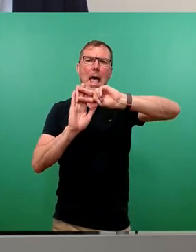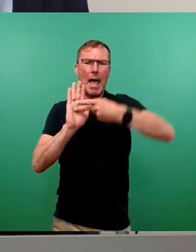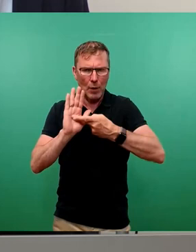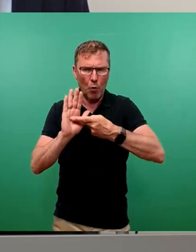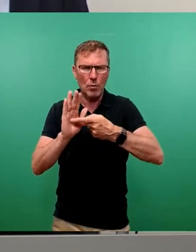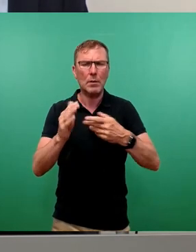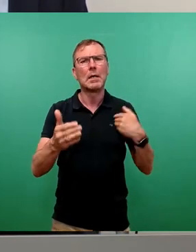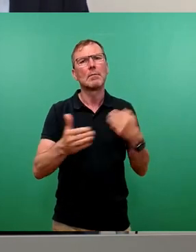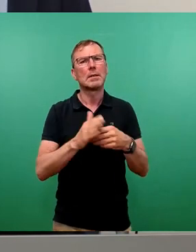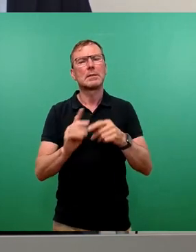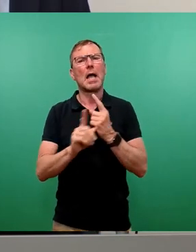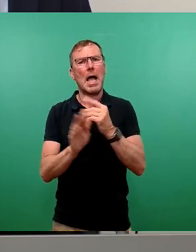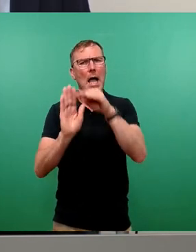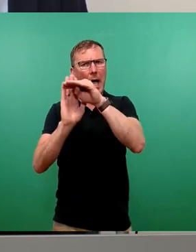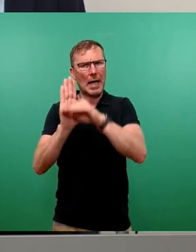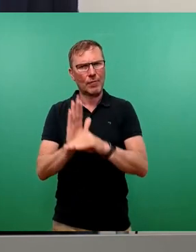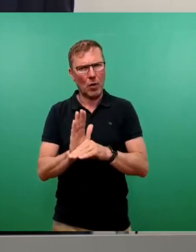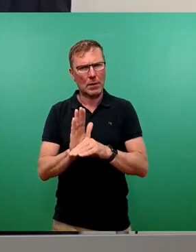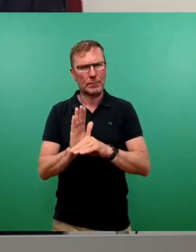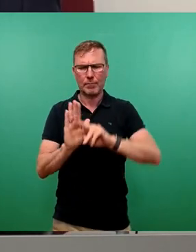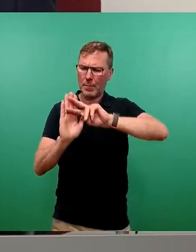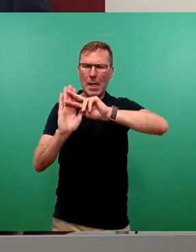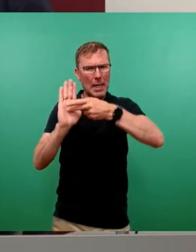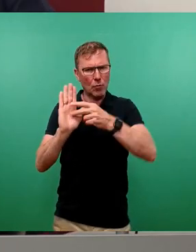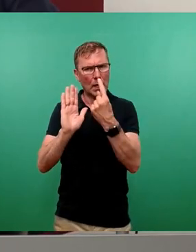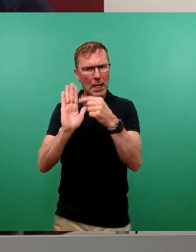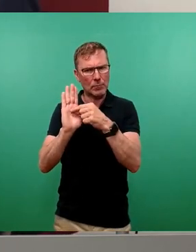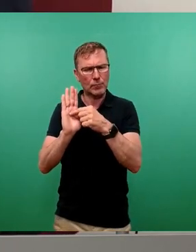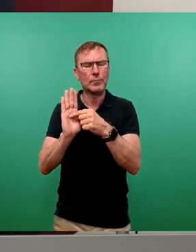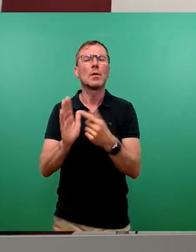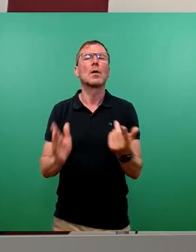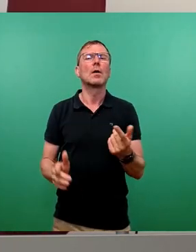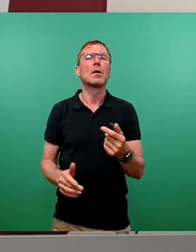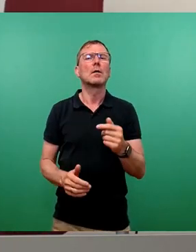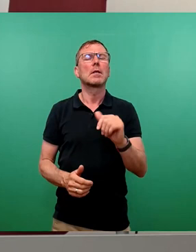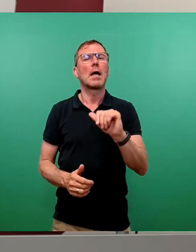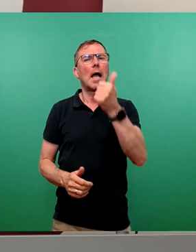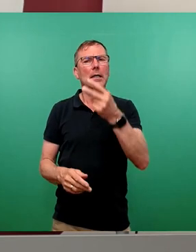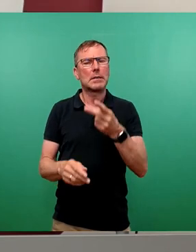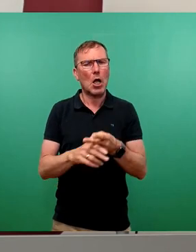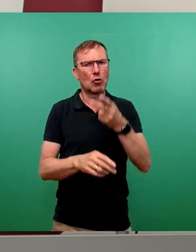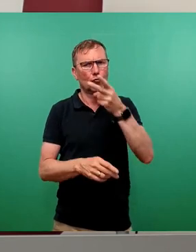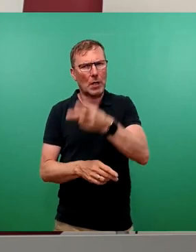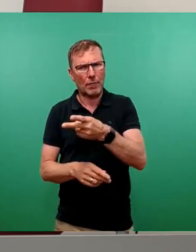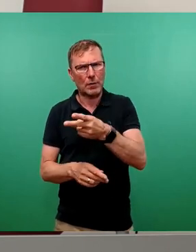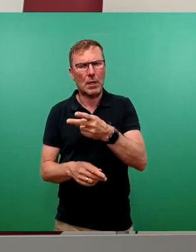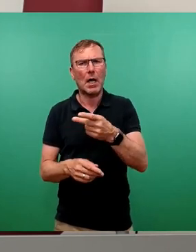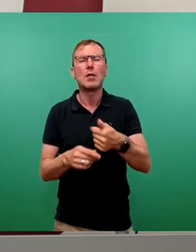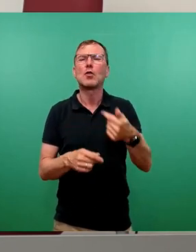Reihenfolge vor. Und neben der ersten Stellvertretung für Herrn Donauhauser dann